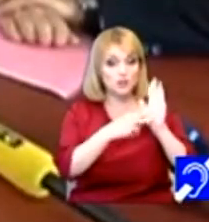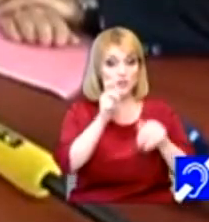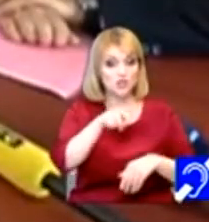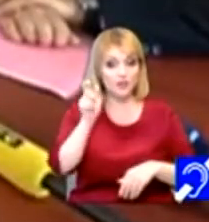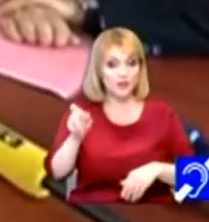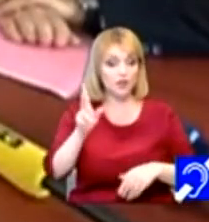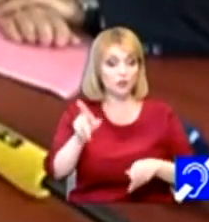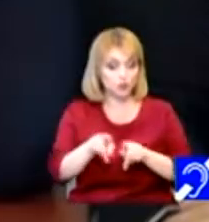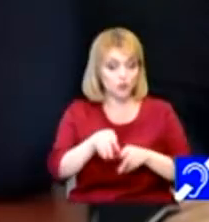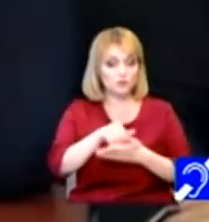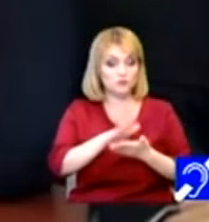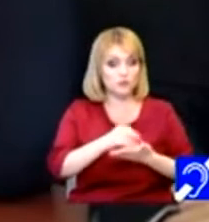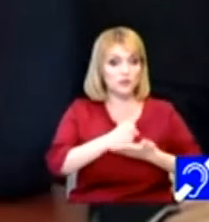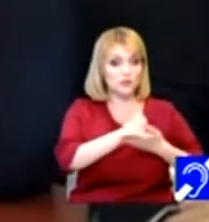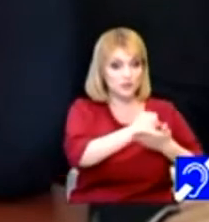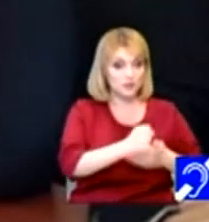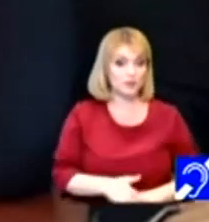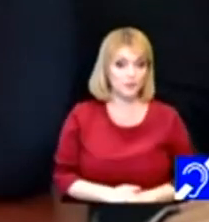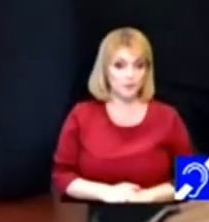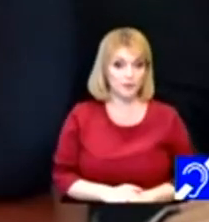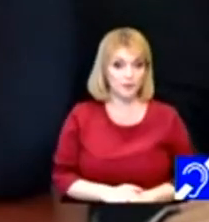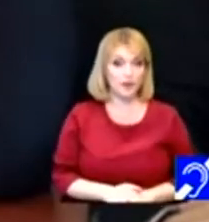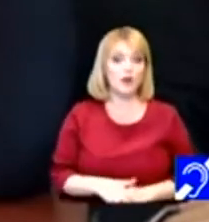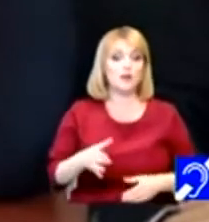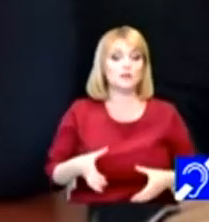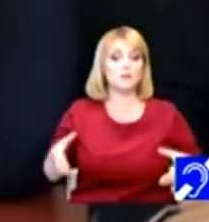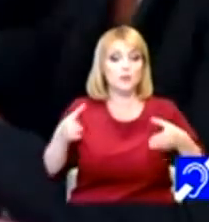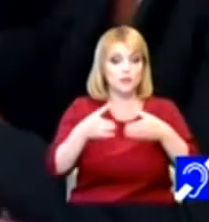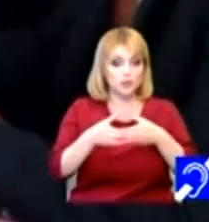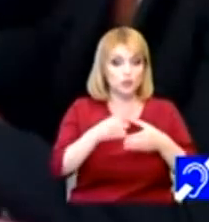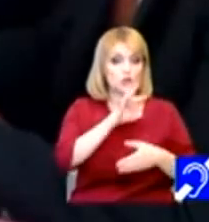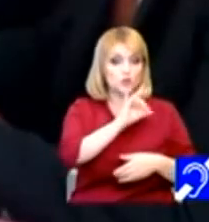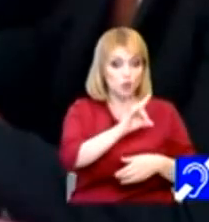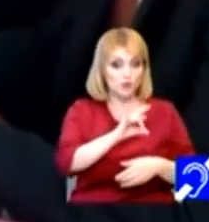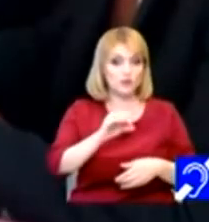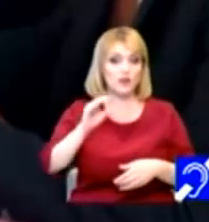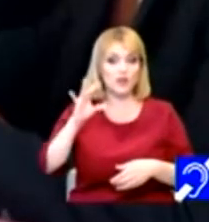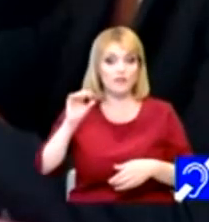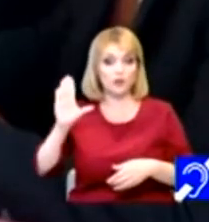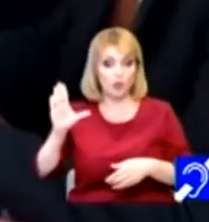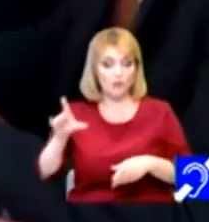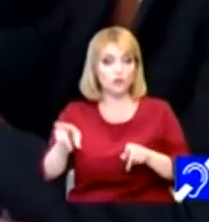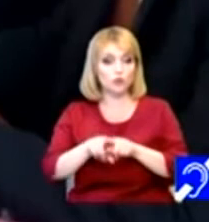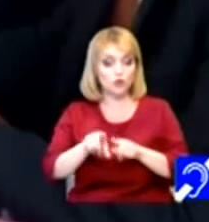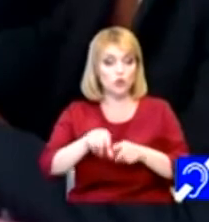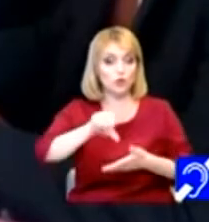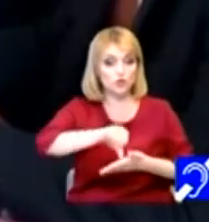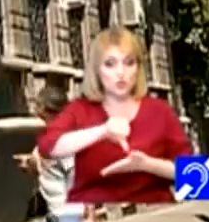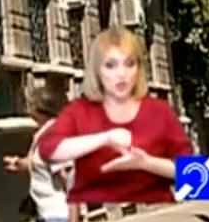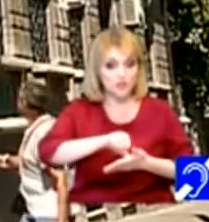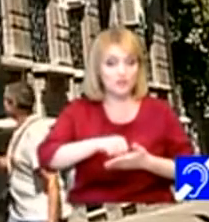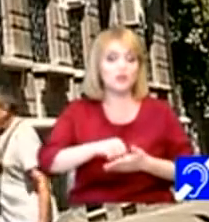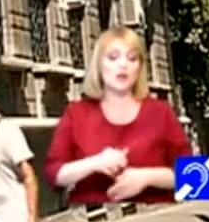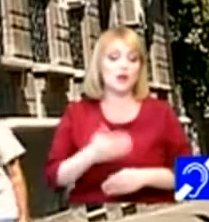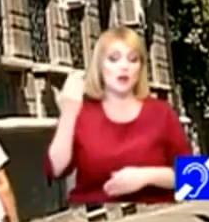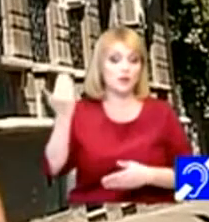care așteaptă să fie înregistrat este cel al candidatului partidului Șor, Violeta Ivanov. În timp ce solicitarea grupului de inițiativă al liderului